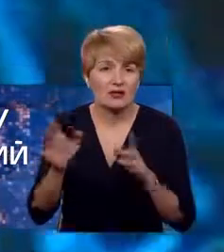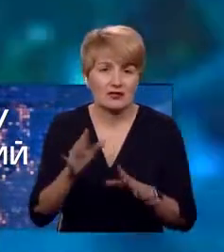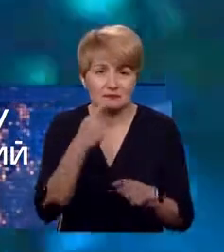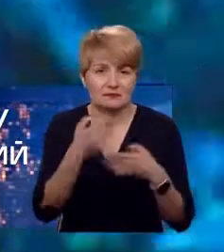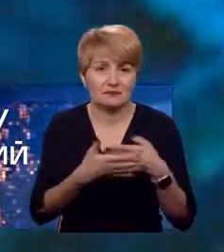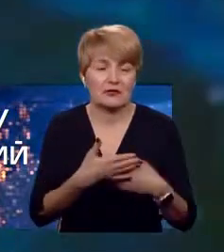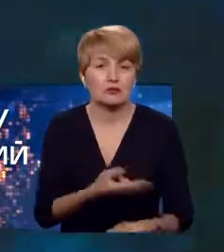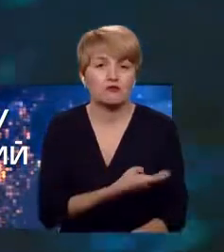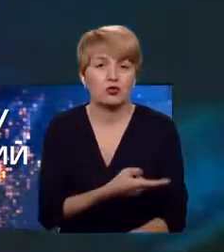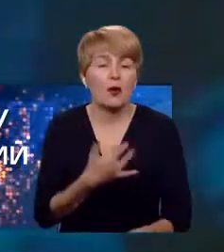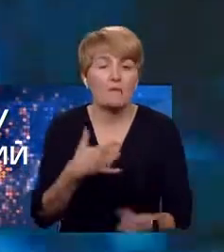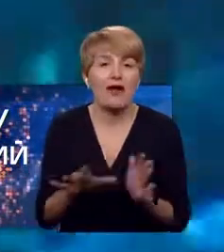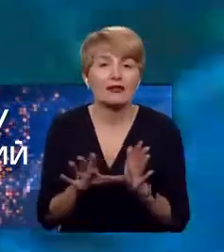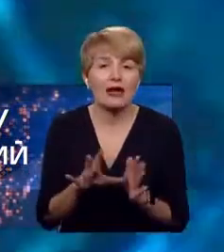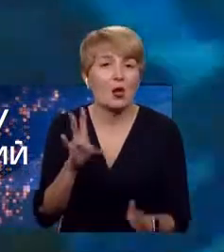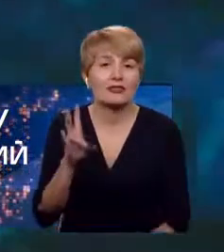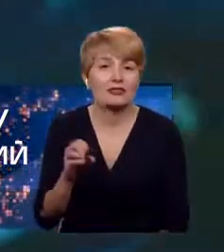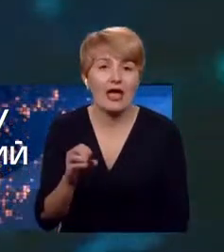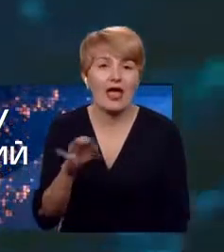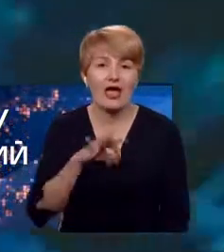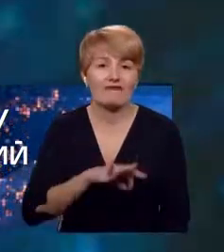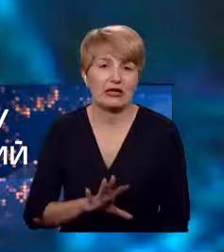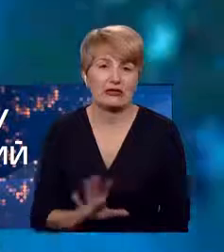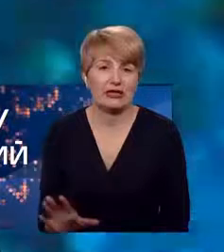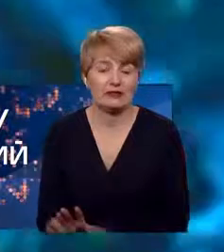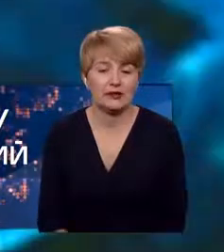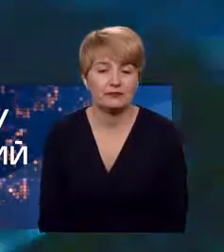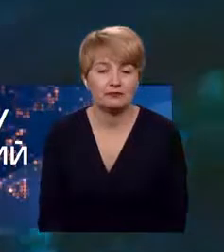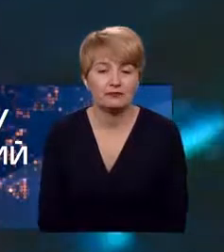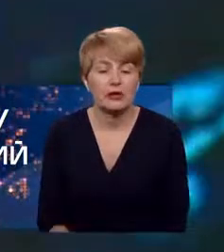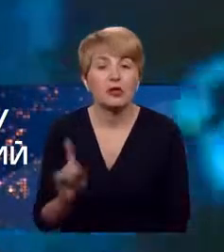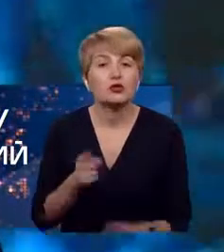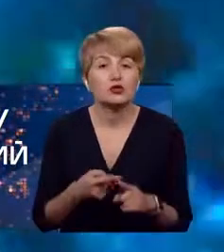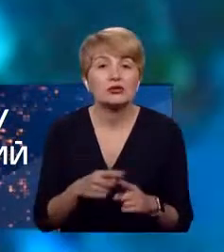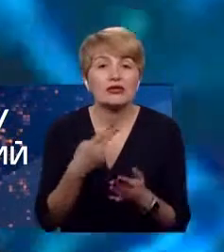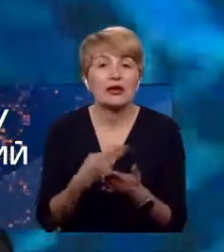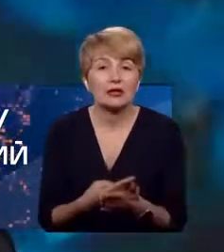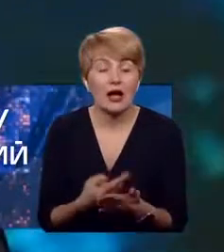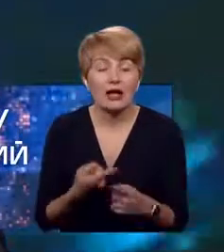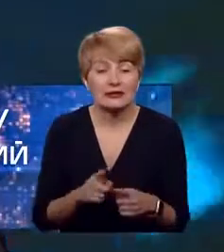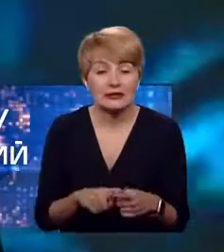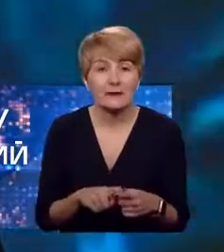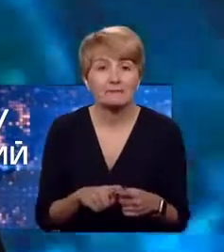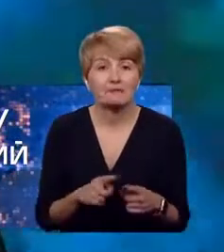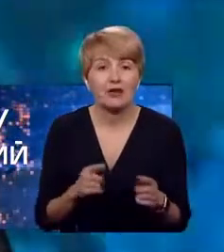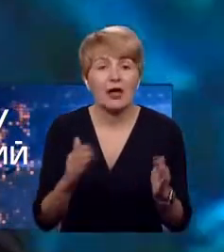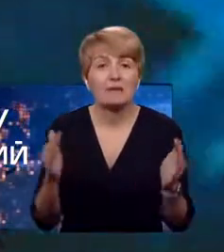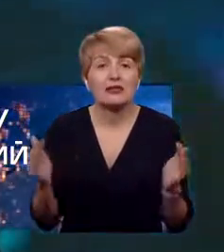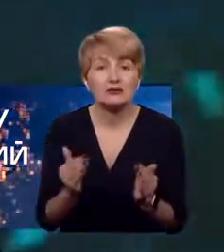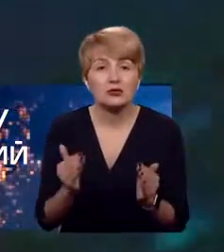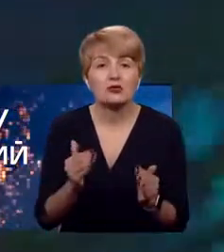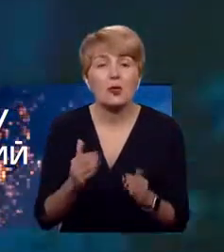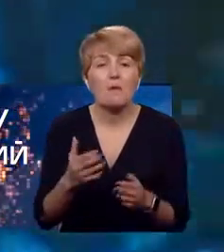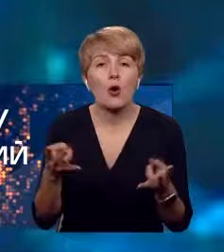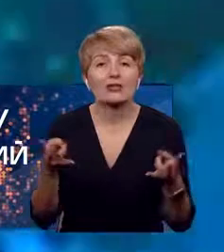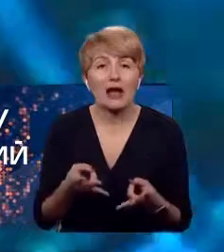Ми дуже енергонеефективні. Що це викликає? Це максимізує потребу в